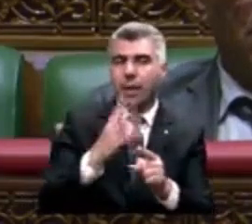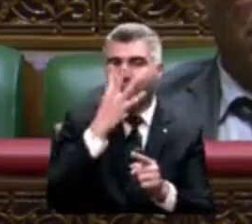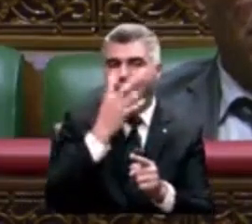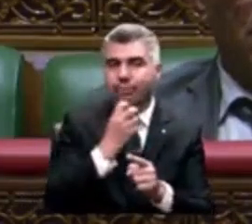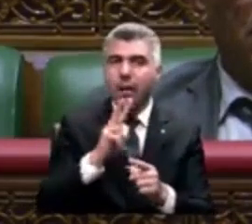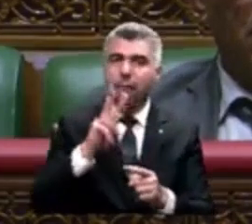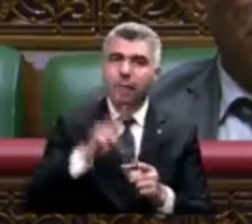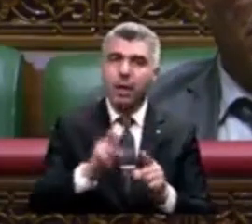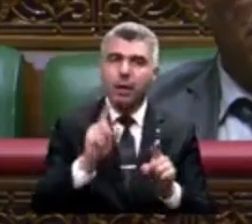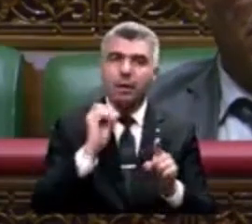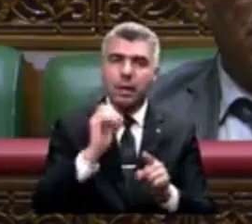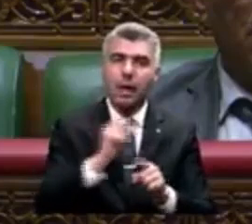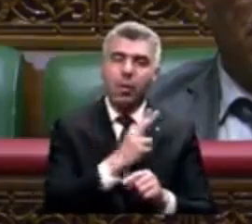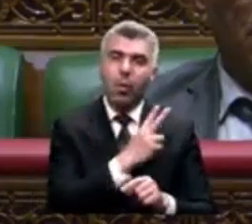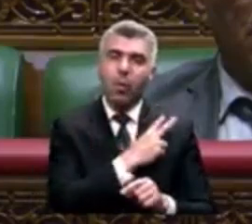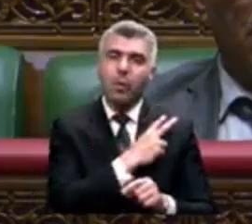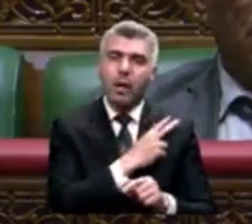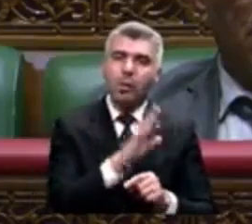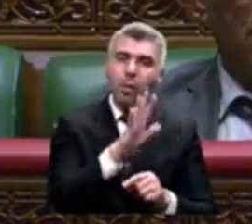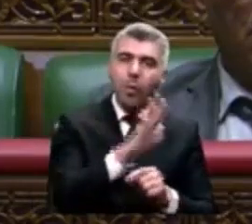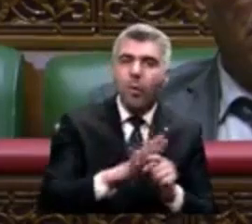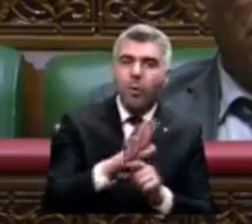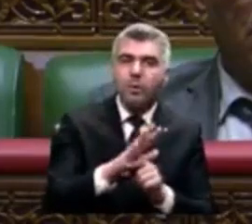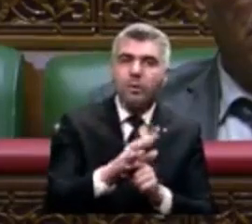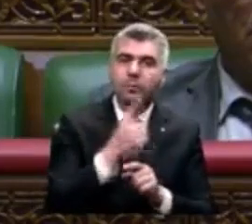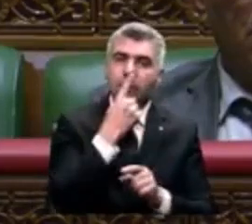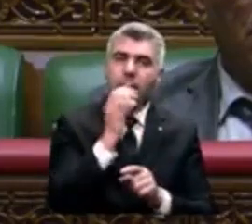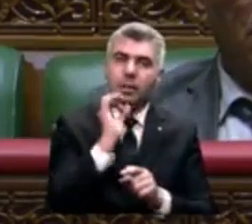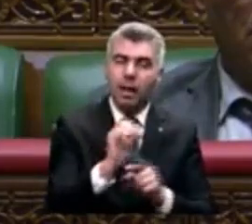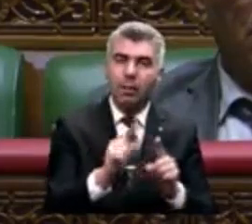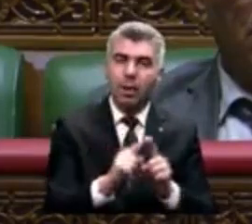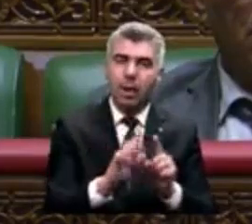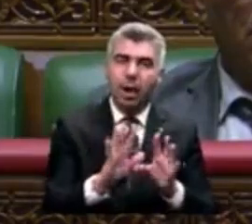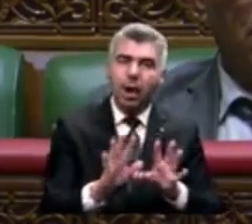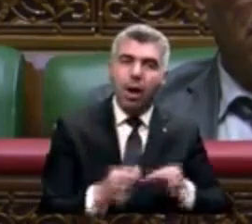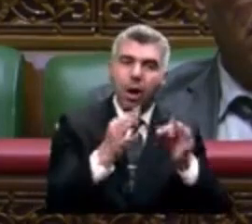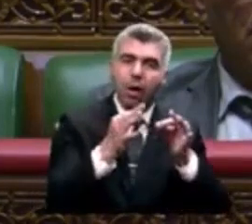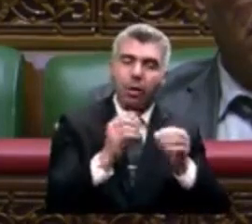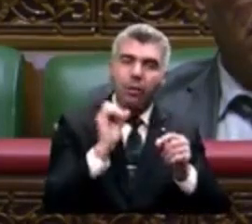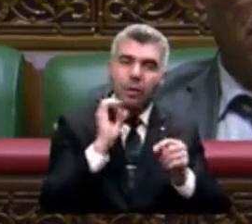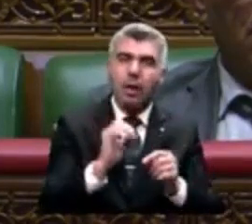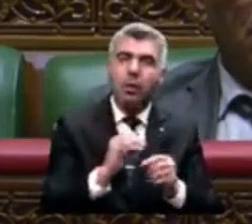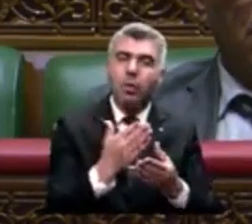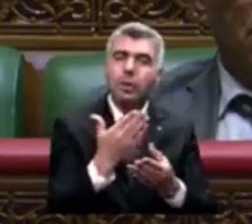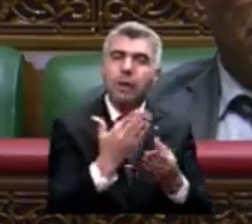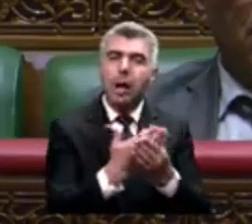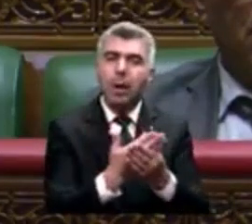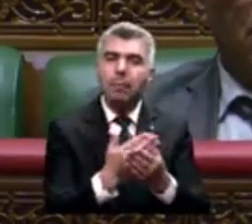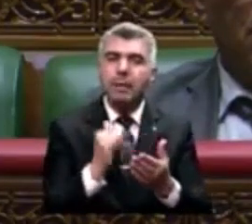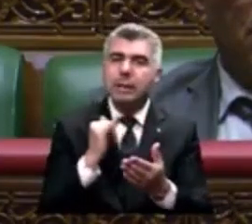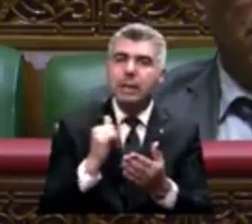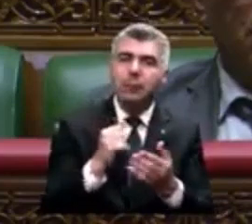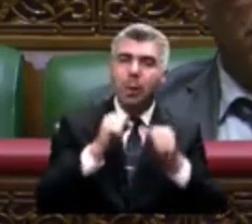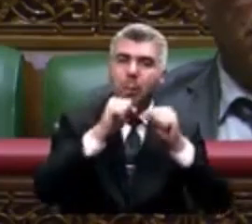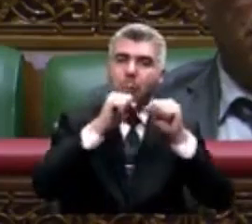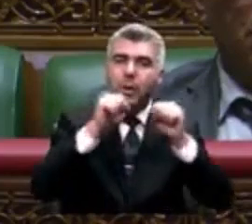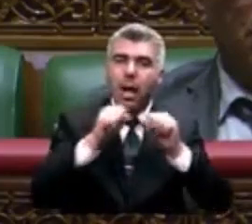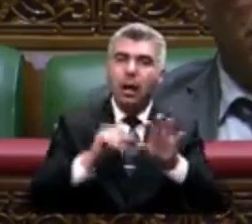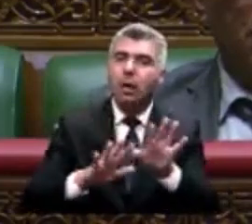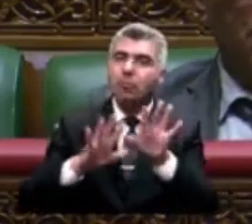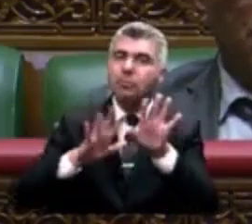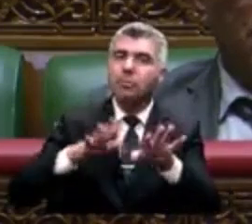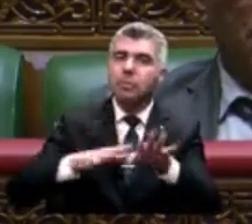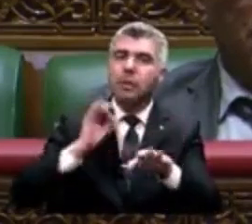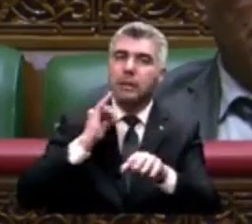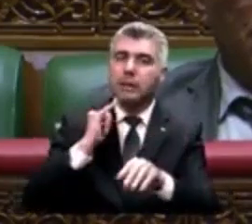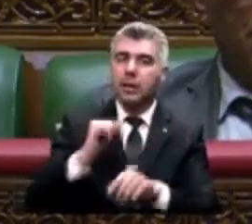ومعها الشغيلة التعليمية، الأمر الذي ضيع فرصة بناء ثقة في المؤسسات وسبب في عودة الاحتقان لقطاع التعليم.